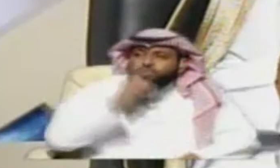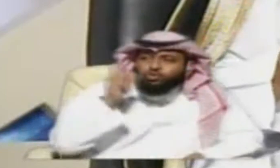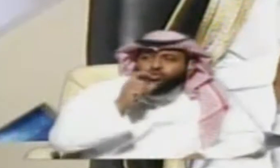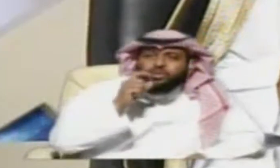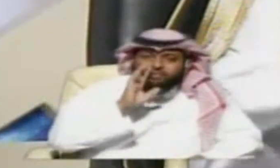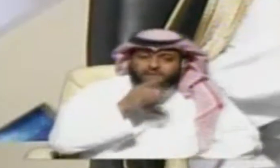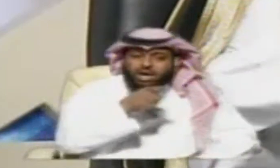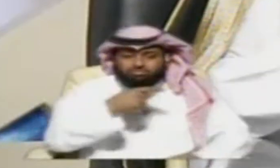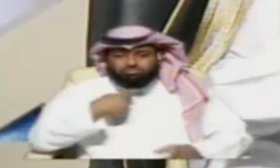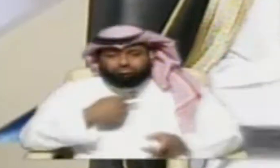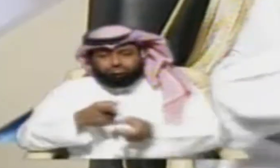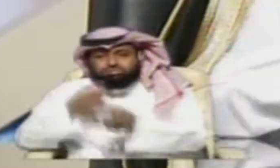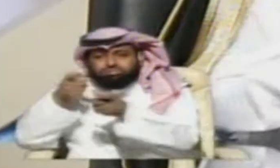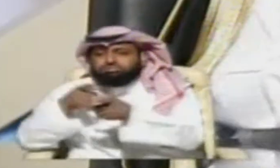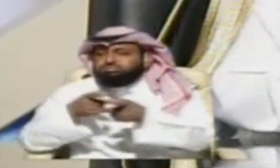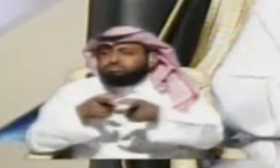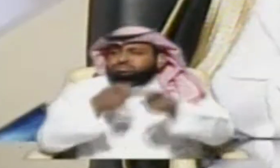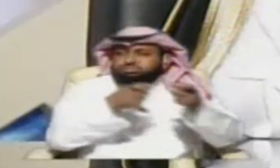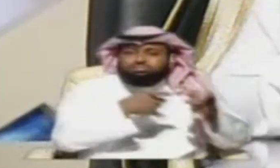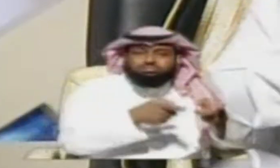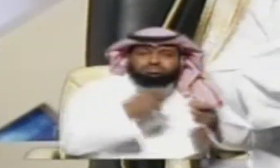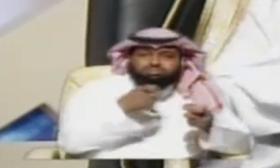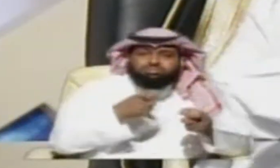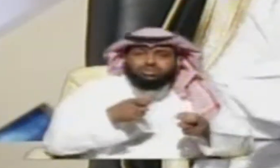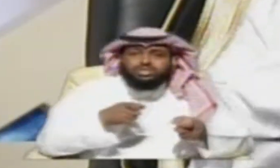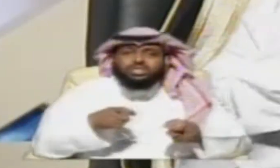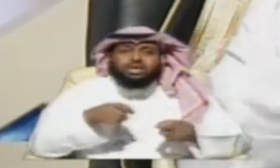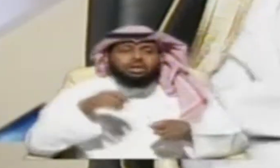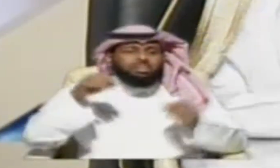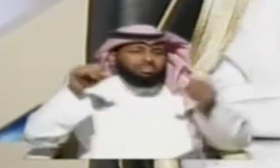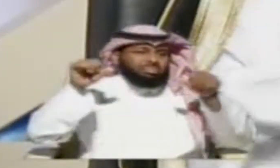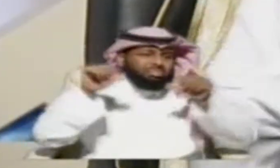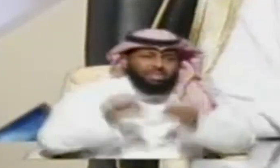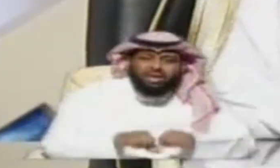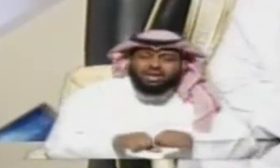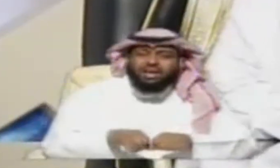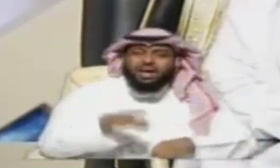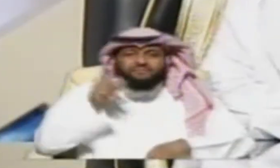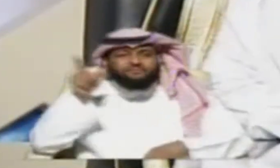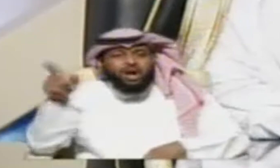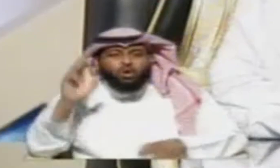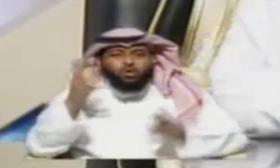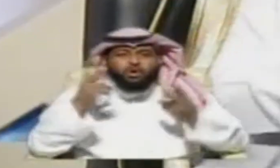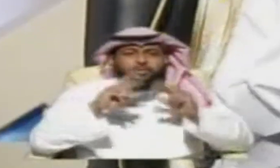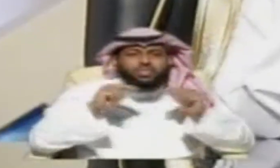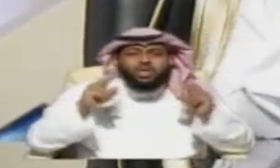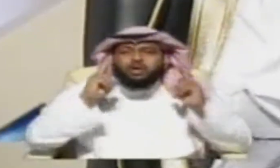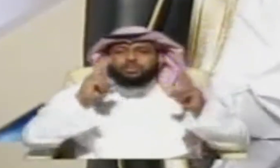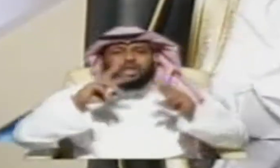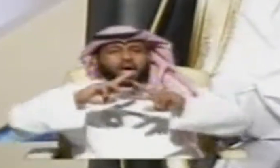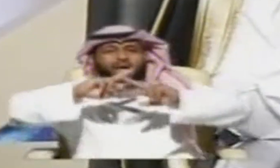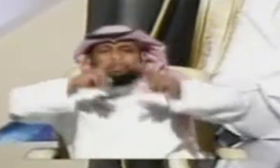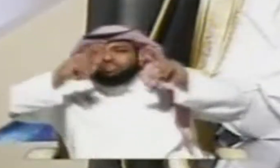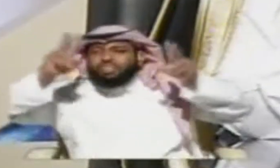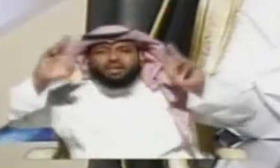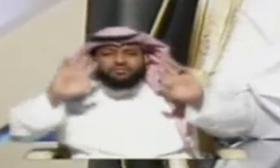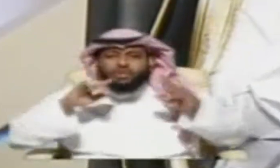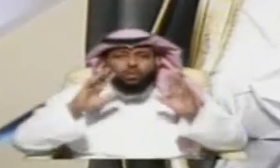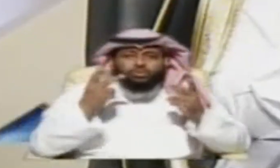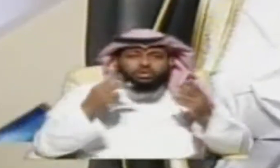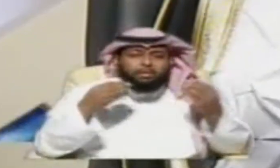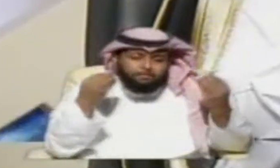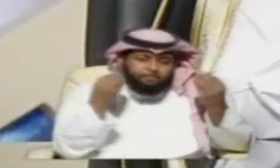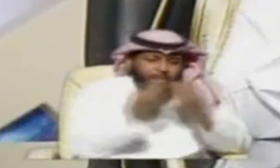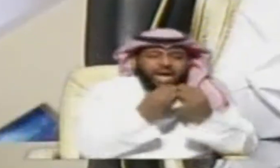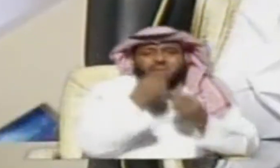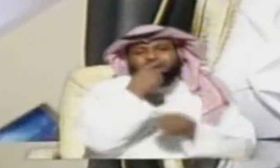يعتدى عليها، فهم يقفون مع الطرف الآخر مؤيدين له داعمين له. الحقيقة هذه الأحداث